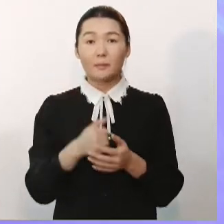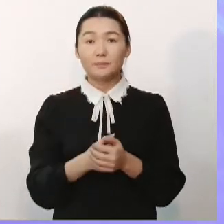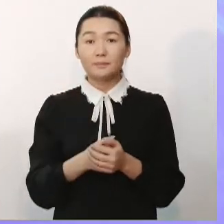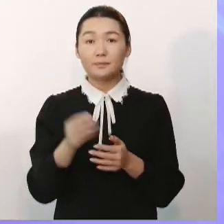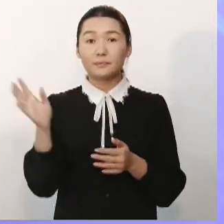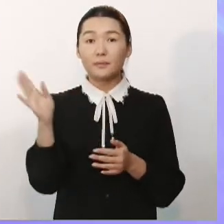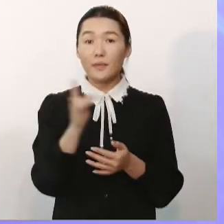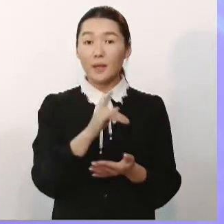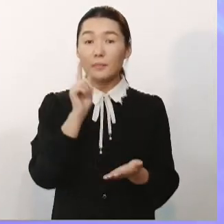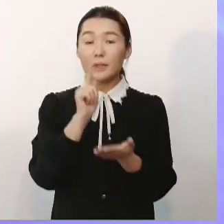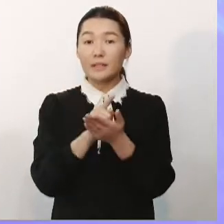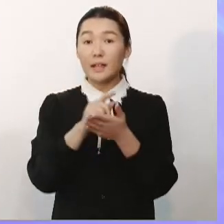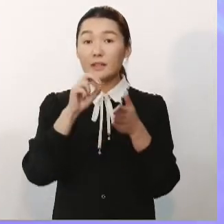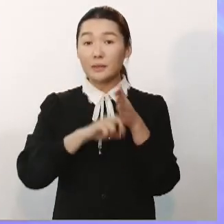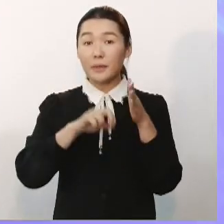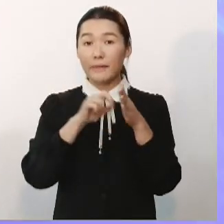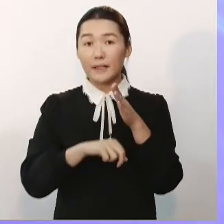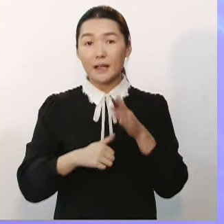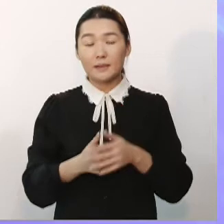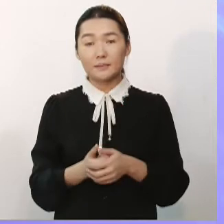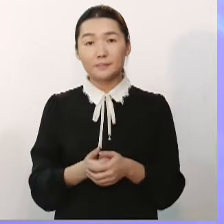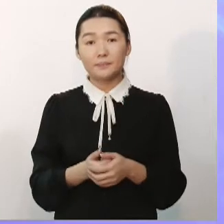мы должны проверять.